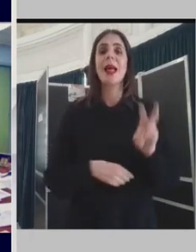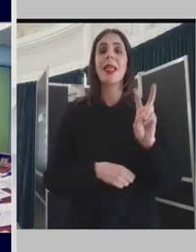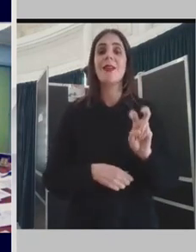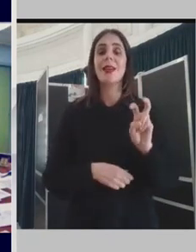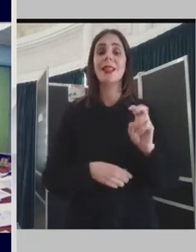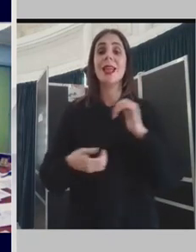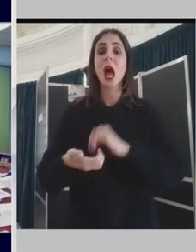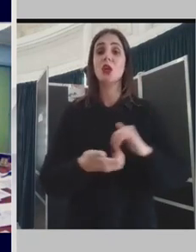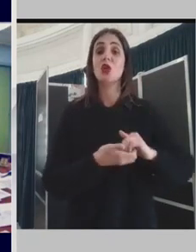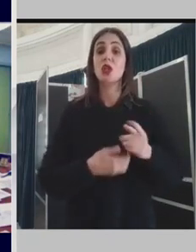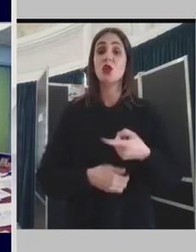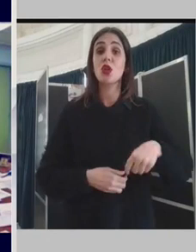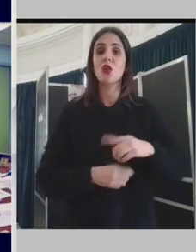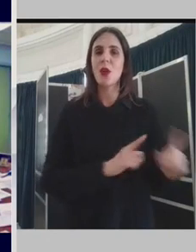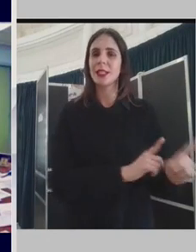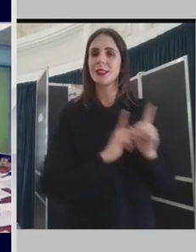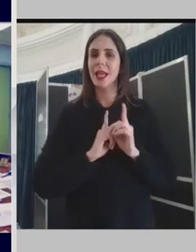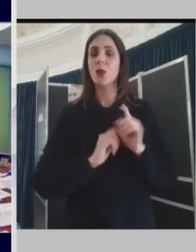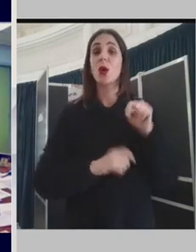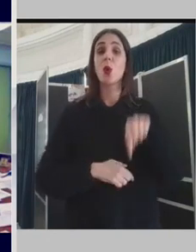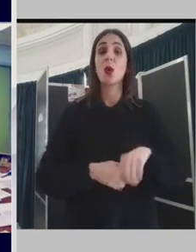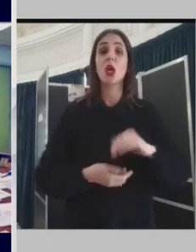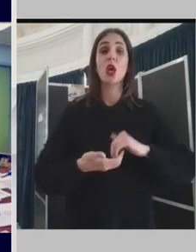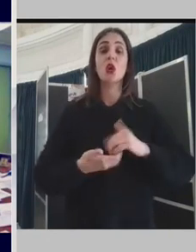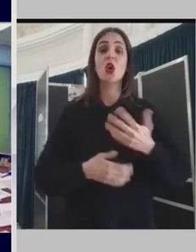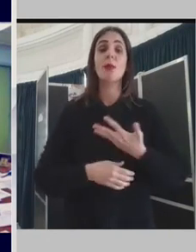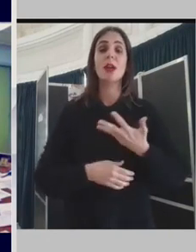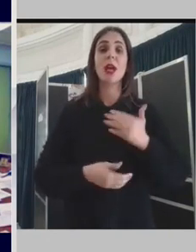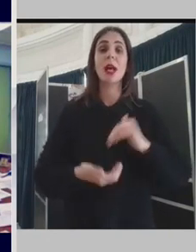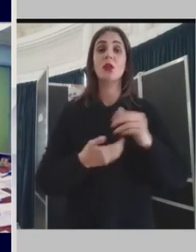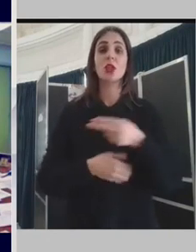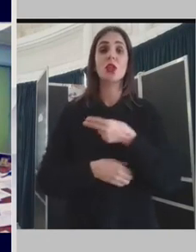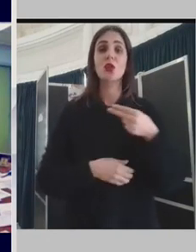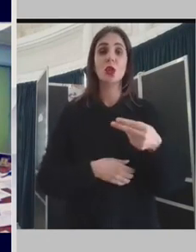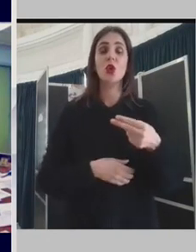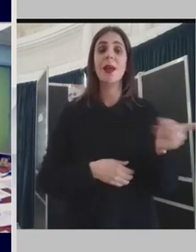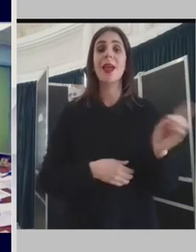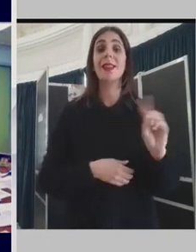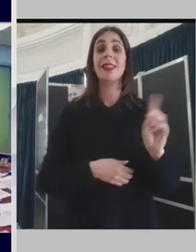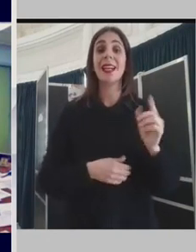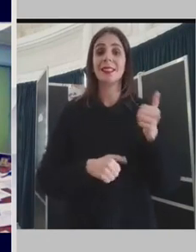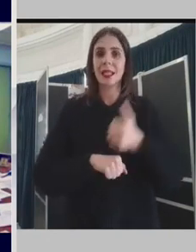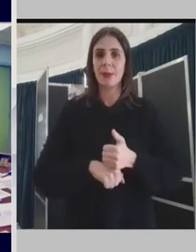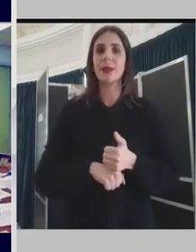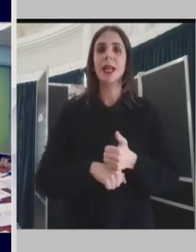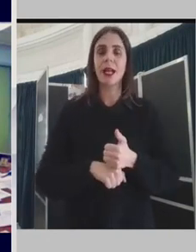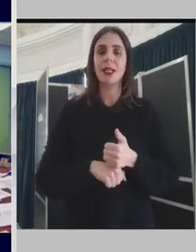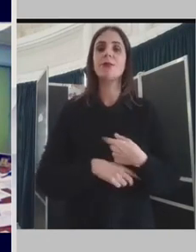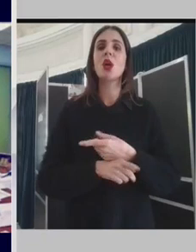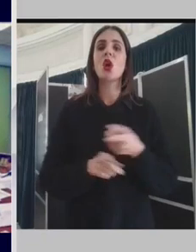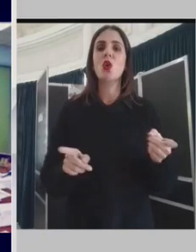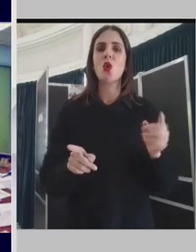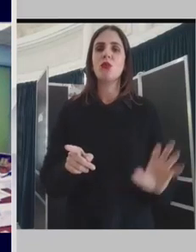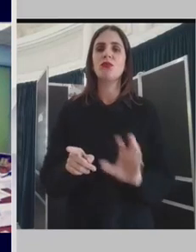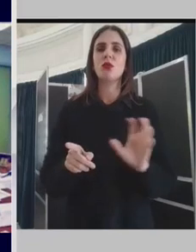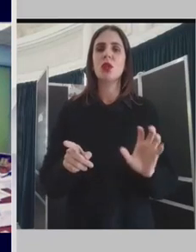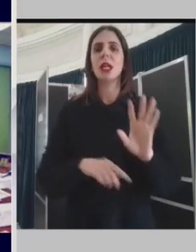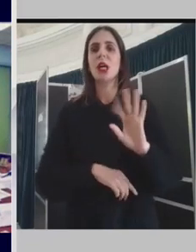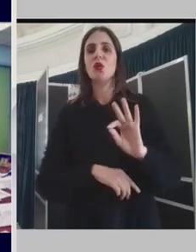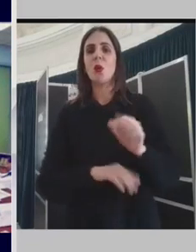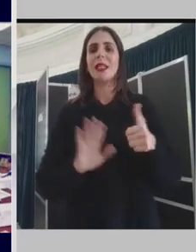a Roma avete un'associazione che è Taxi Roma Taxi Capitale, che sono una cinquantina di